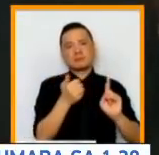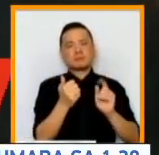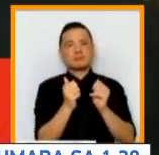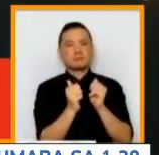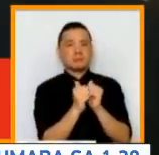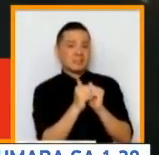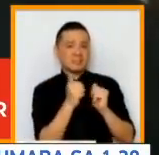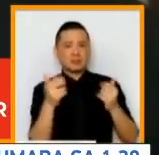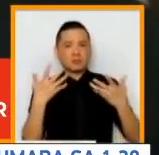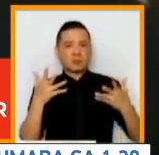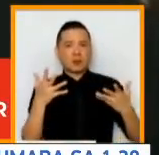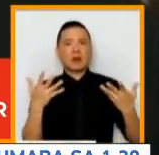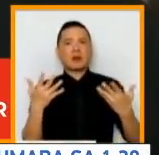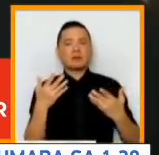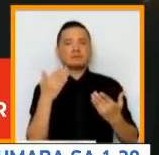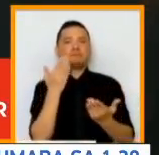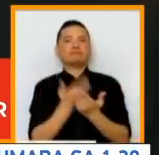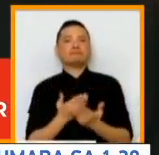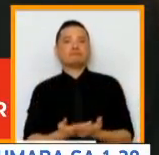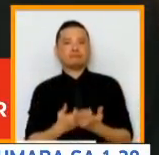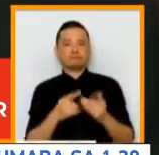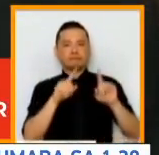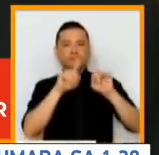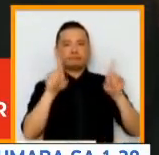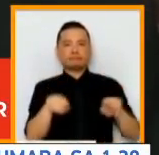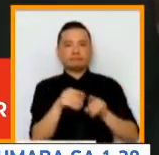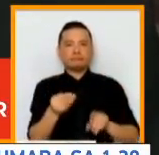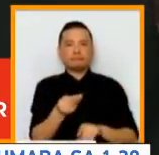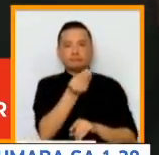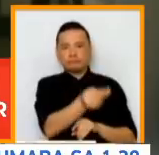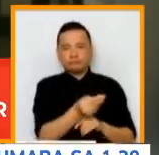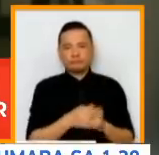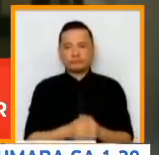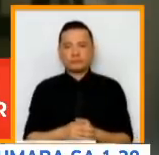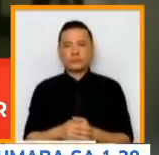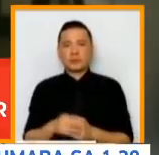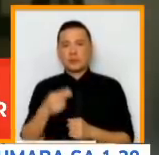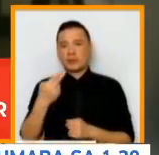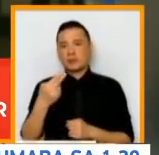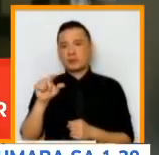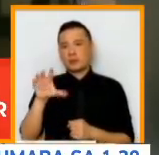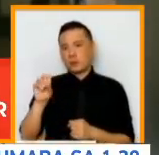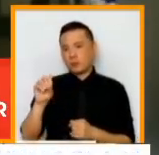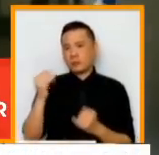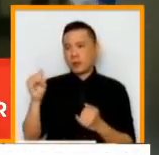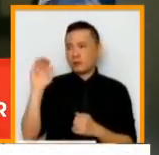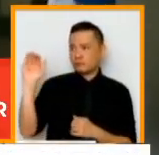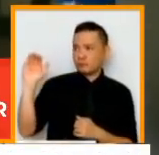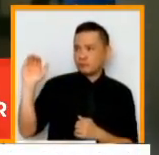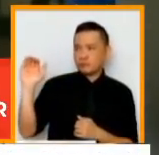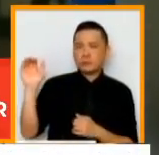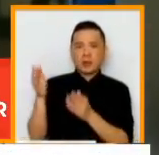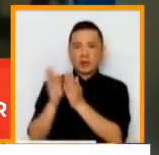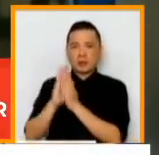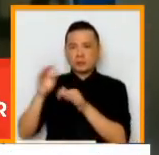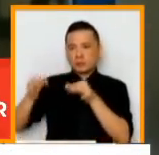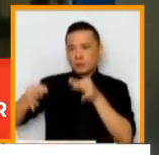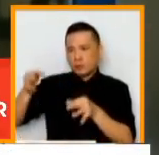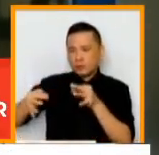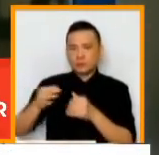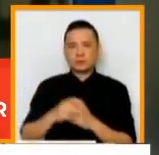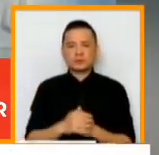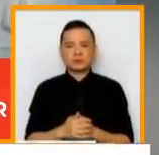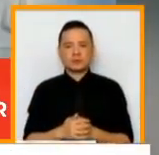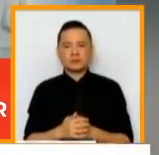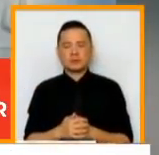ni Drilon kung pwedeng Senado mismo ang humingi ng HDO sa korte. Ayaw din daw niya munang magbigay ng presumptions kung nautusan lamang si